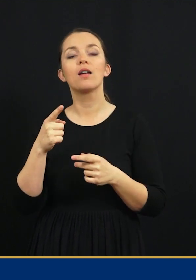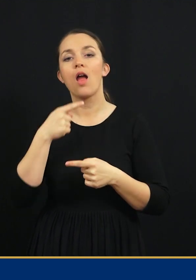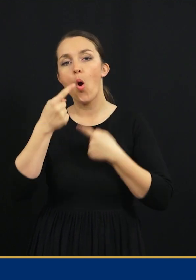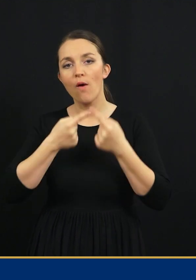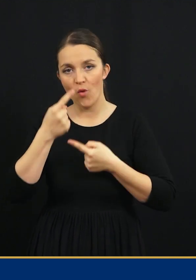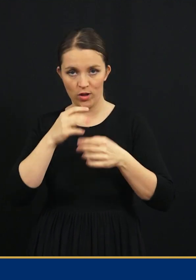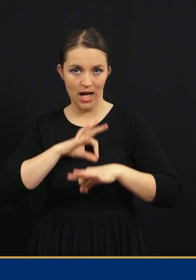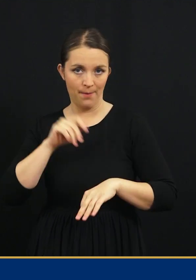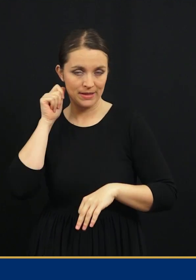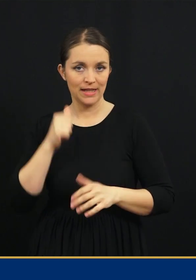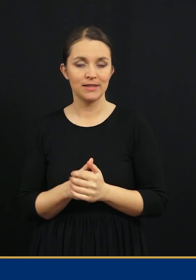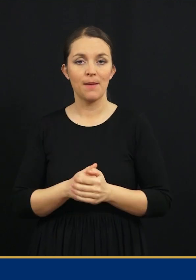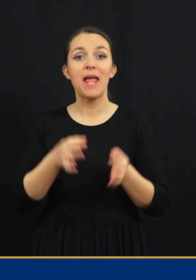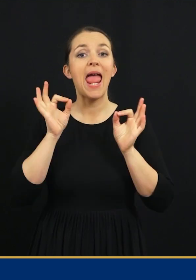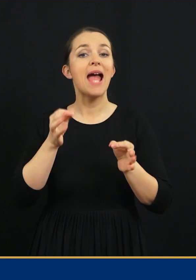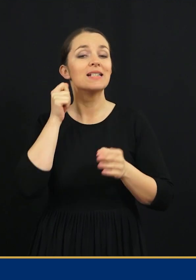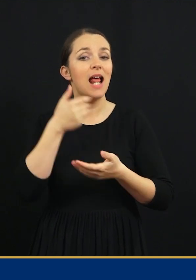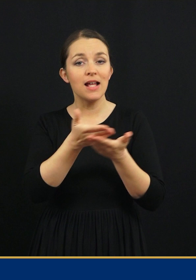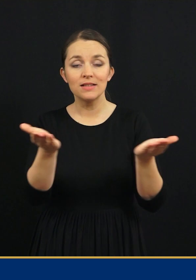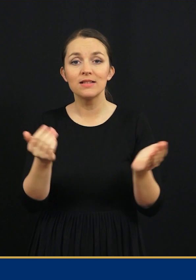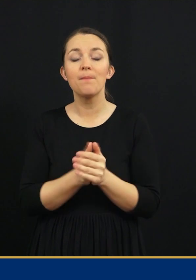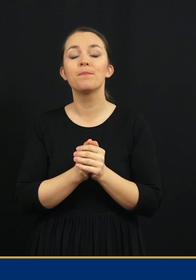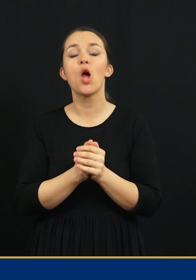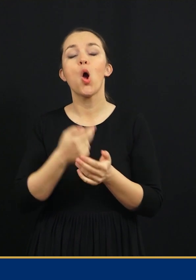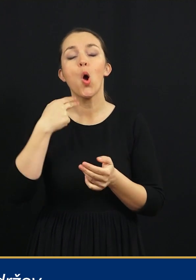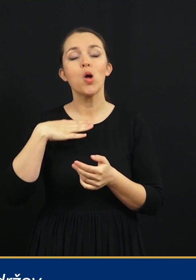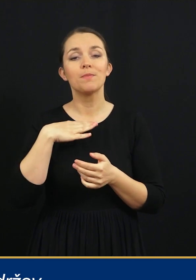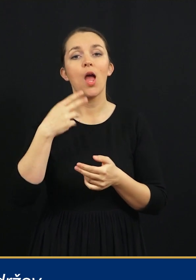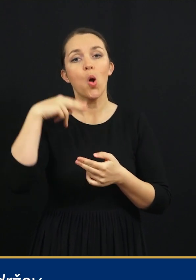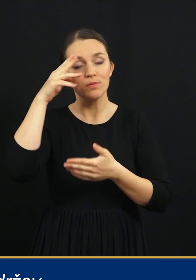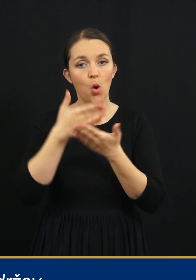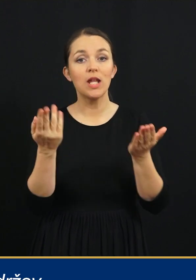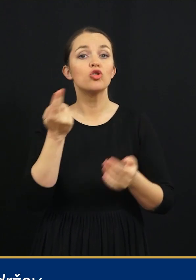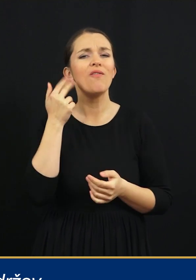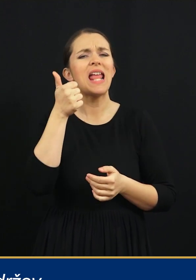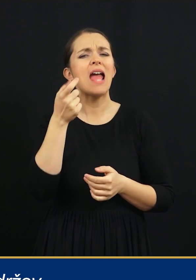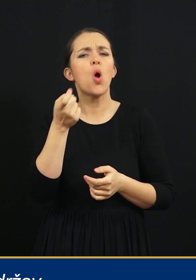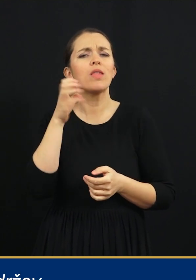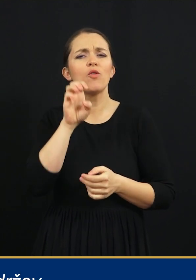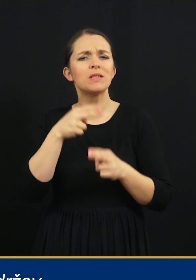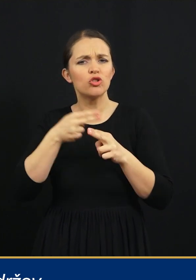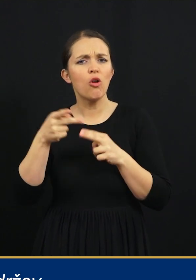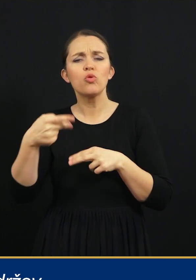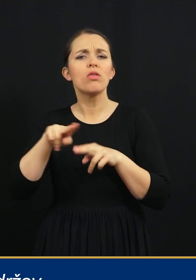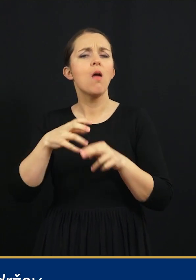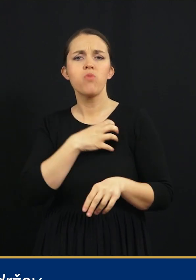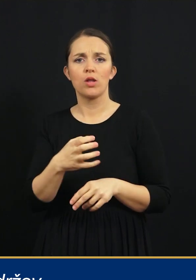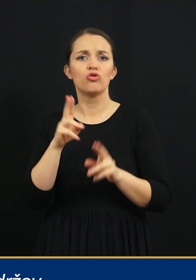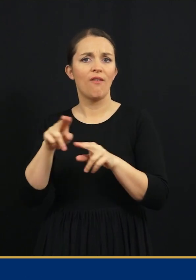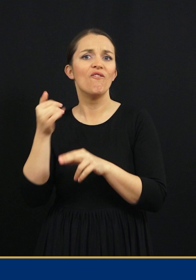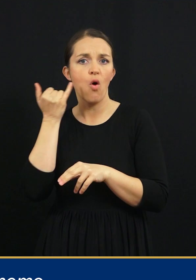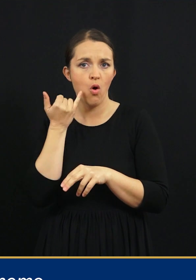beseda. Ekscelence, gospe in gospodje, Slovenija je ena od evropskih držav, ki so najbogatejše z